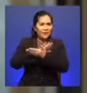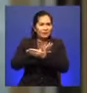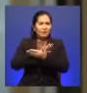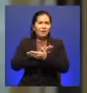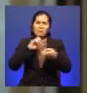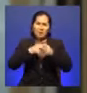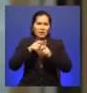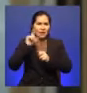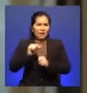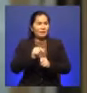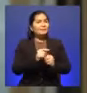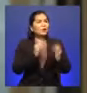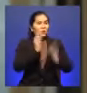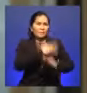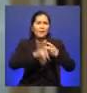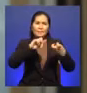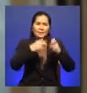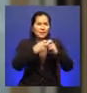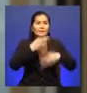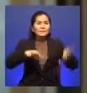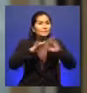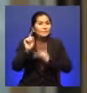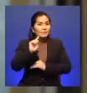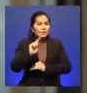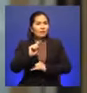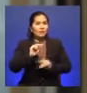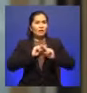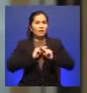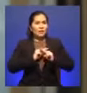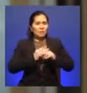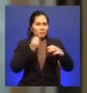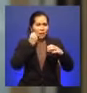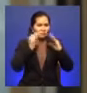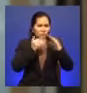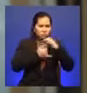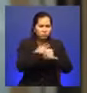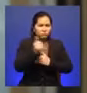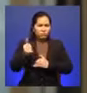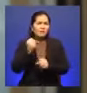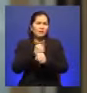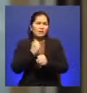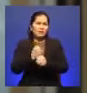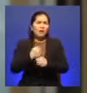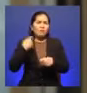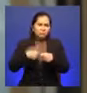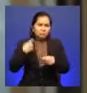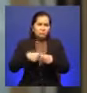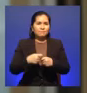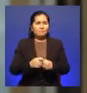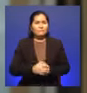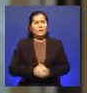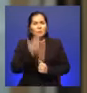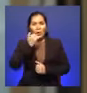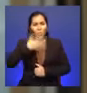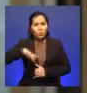หาสำคัญสำหรับคนพิการก็คือการไม่สามารถเดินทางออกจากบ้านไปที่ทำงานได้อย่างสะดวกเช่นเดียวกับคนทั่ว